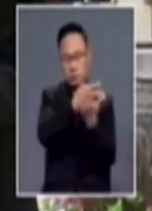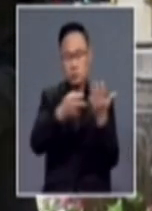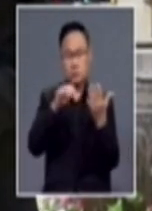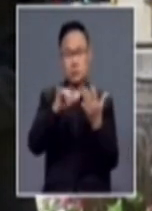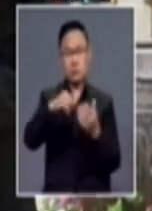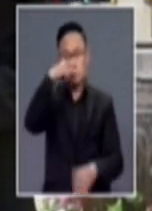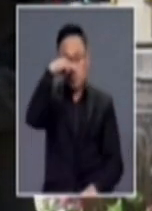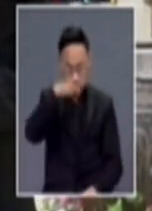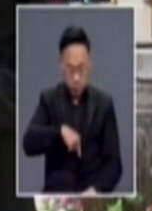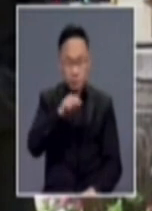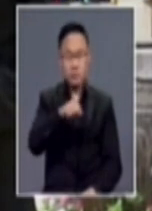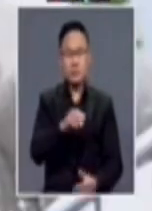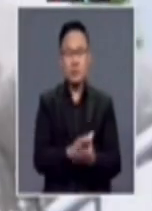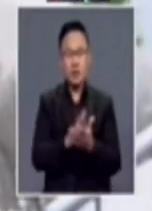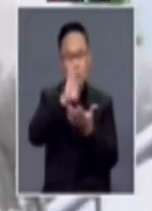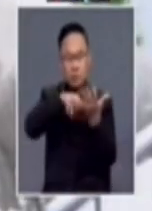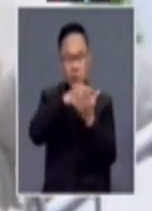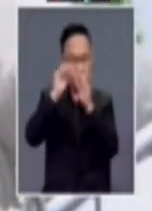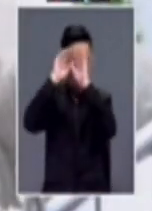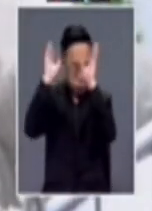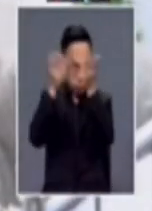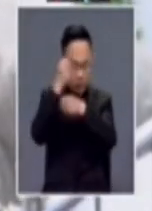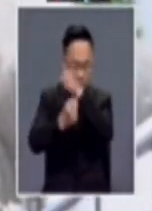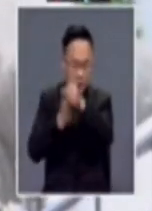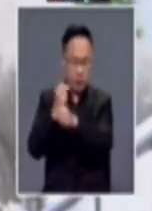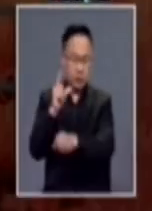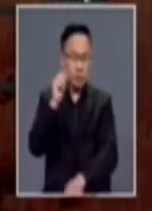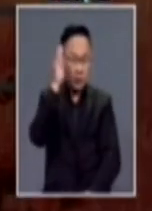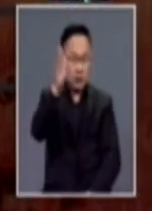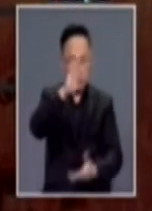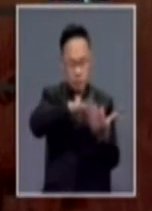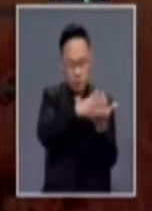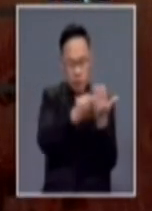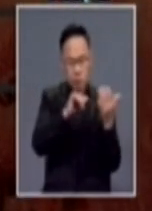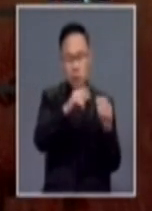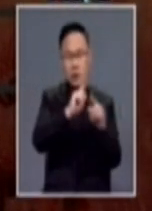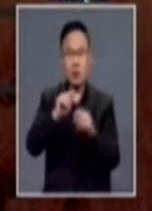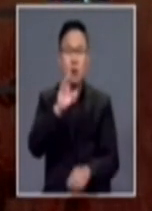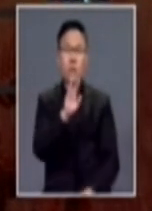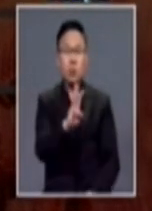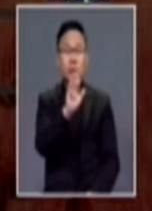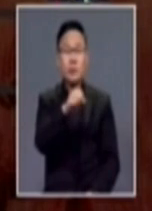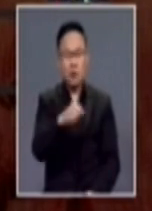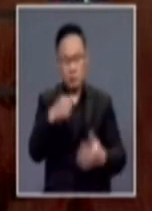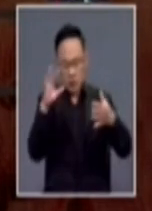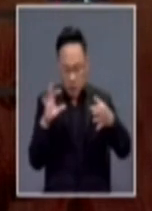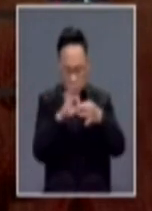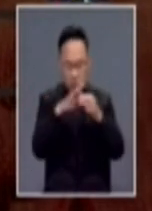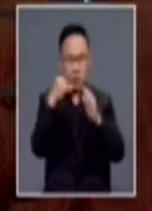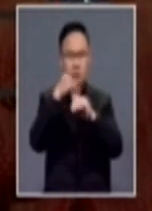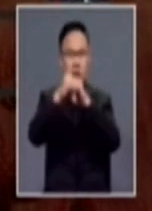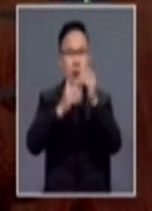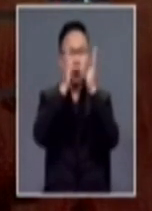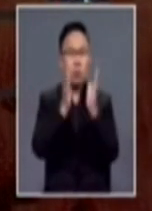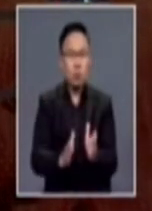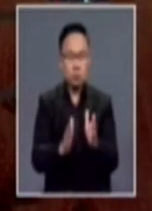ศนะครับยุทธศาสตร์ของชาติ20ปีที่ตั้งไว้6ยุทธศาสตร์ด้วยกันมีอยู่ 2-3 ยุทธศาสตร์ที่เกี่ยวข้องกับการพัฒนาค